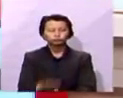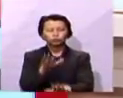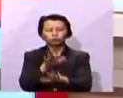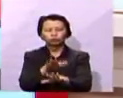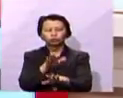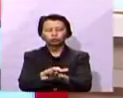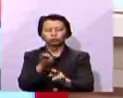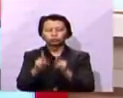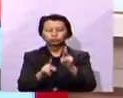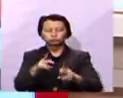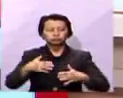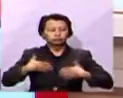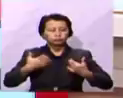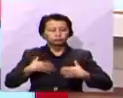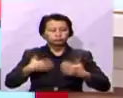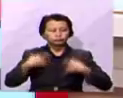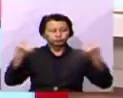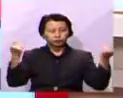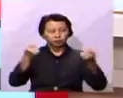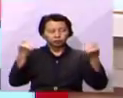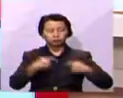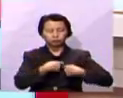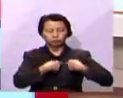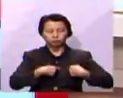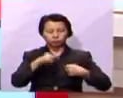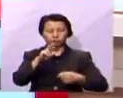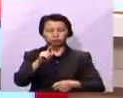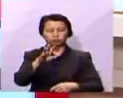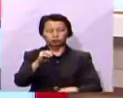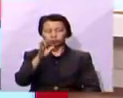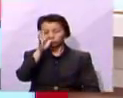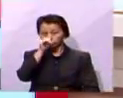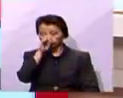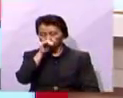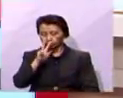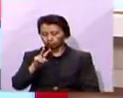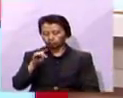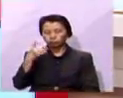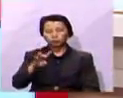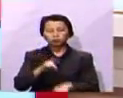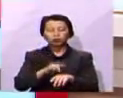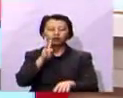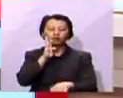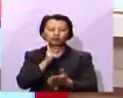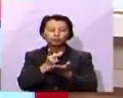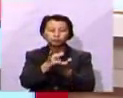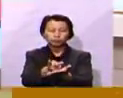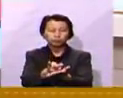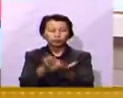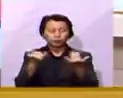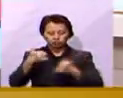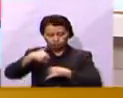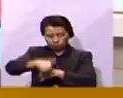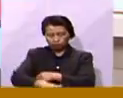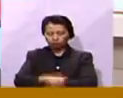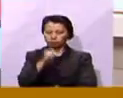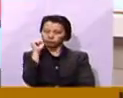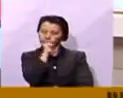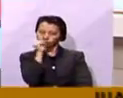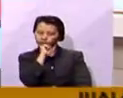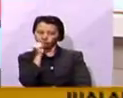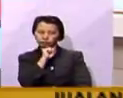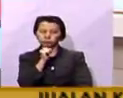Ribuan pengunjung memeriahkan Fiesta Sehati LRTM Melaka 2018 di Air Keruh hari ini. Dan malam ini konsep Fiesta